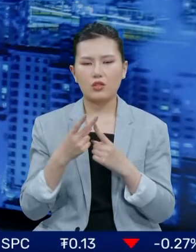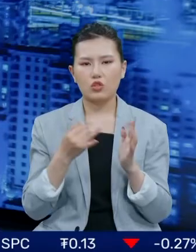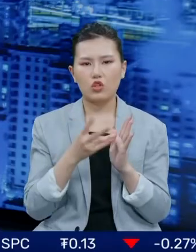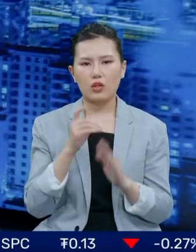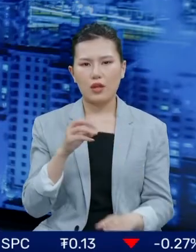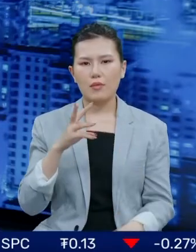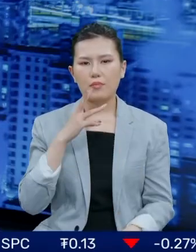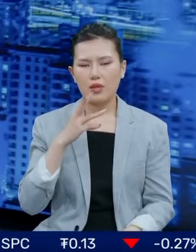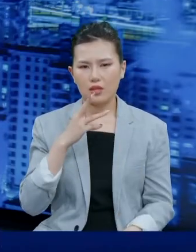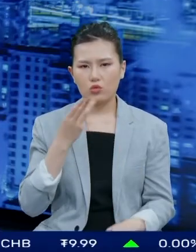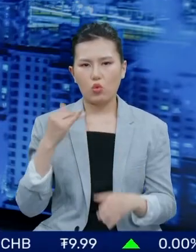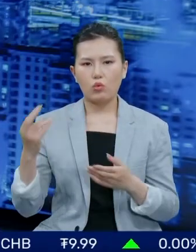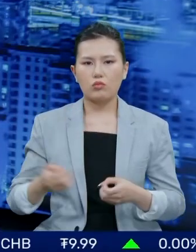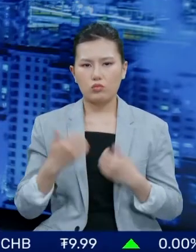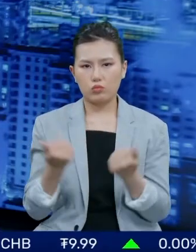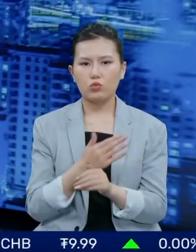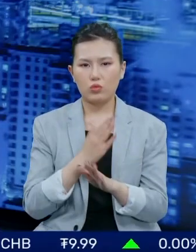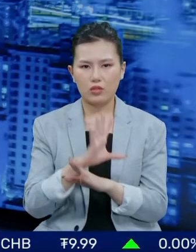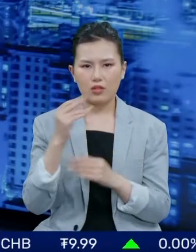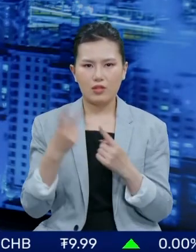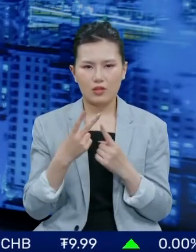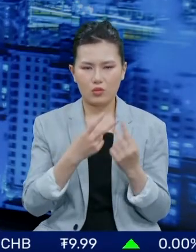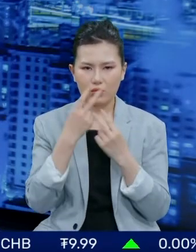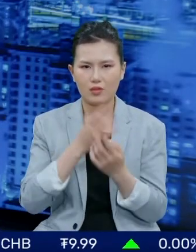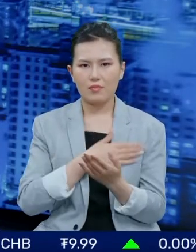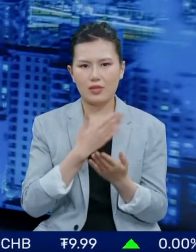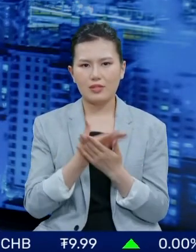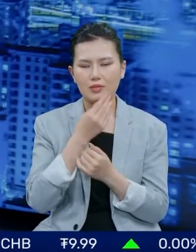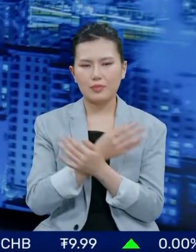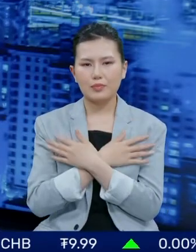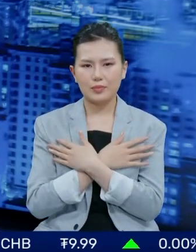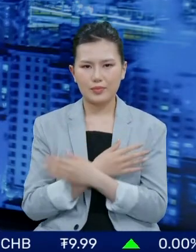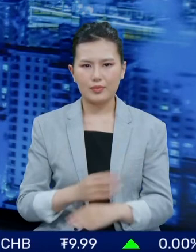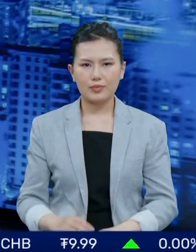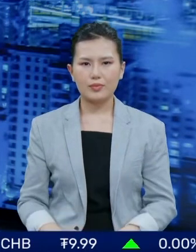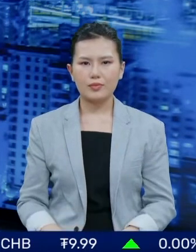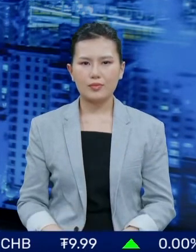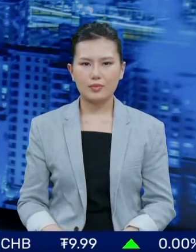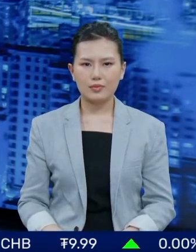7 арын мэдээллийн хөтөлбөр студиэс шууд хүрлээ. Тэнгэр телевизтэй хамт тасна баярлалаа үзэгчдээ. Сайхан амраарай.